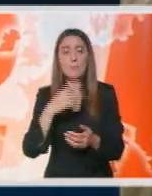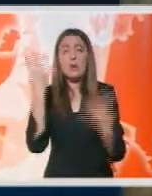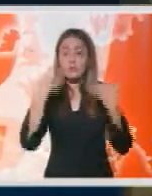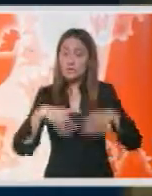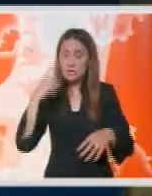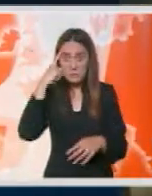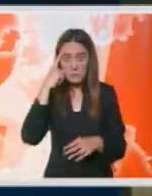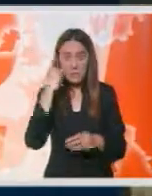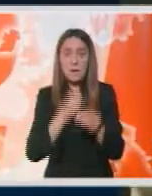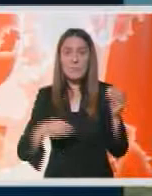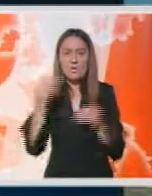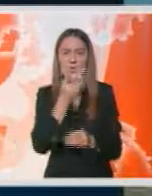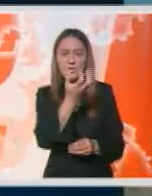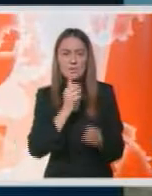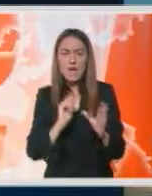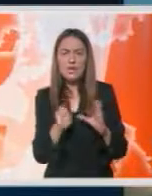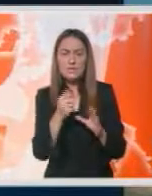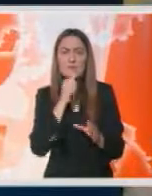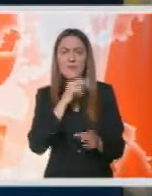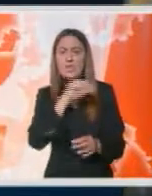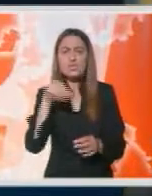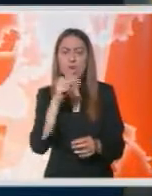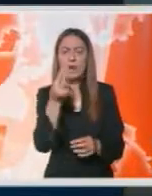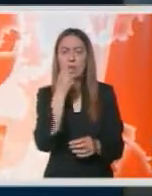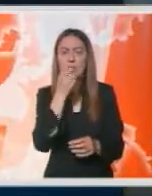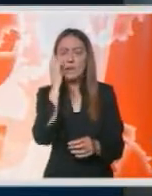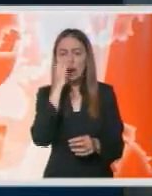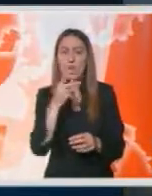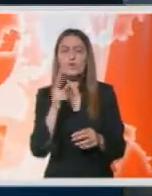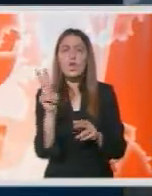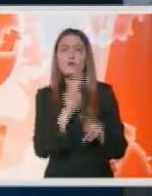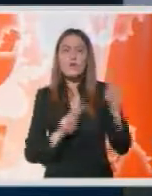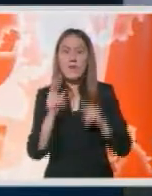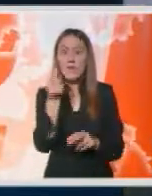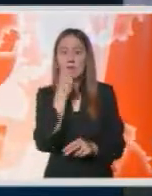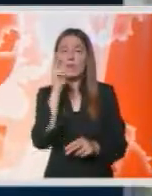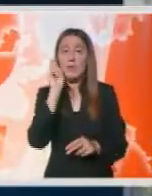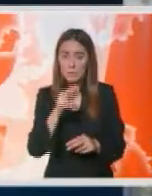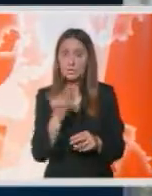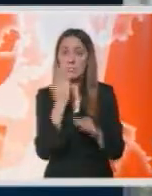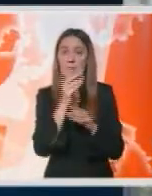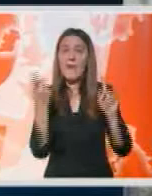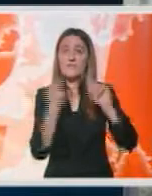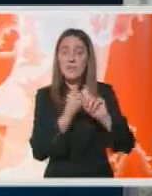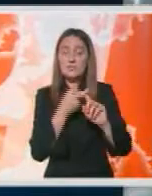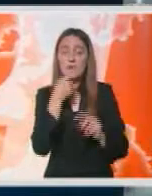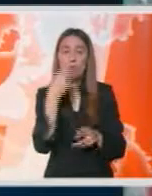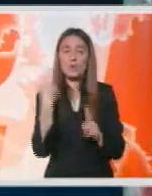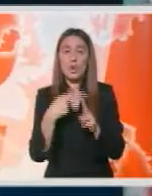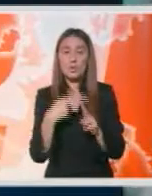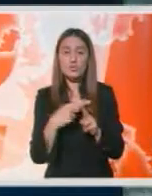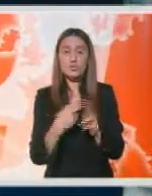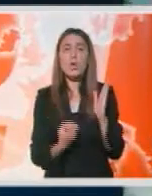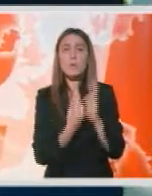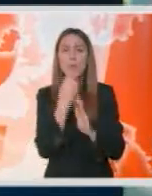da povećano uzimanje konzervirane i zasoljene hrane kao i loši načini čuvanja hrane mogu da predstavljaju vezu sa ovom bolešću.